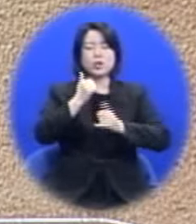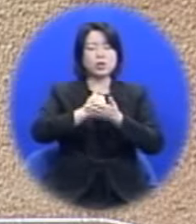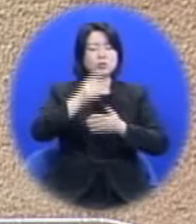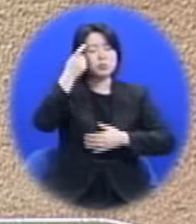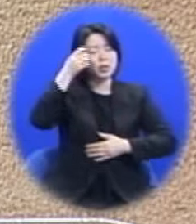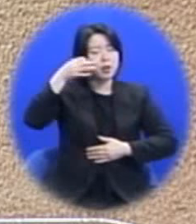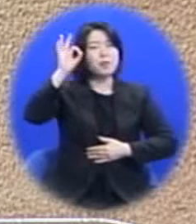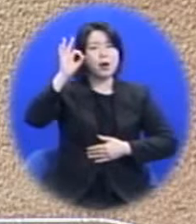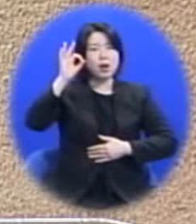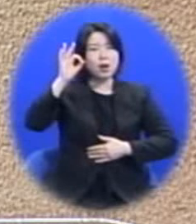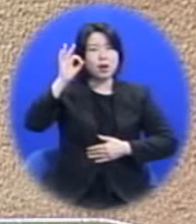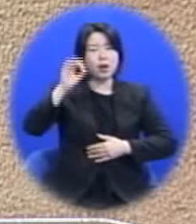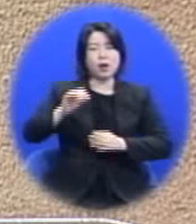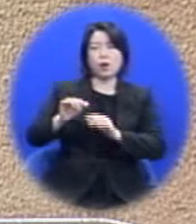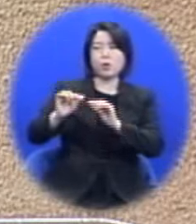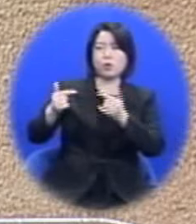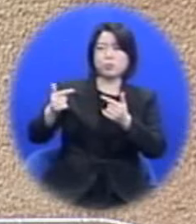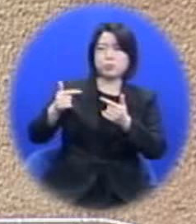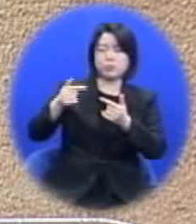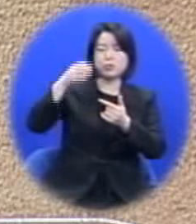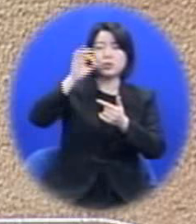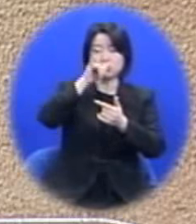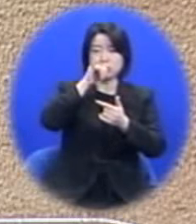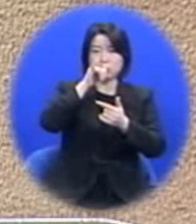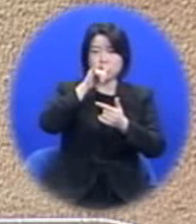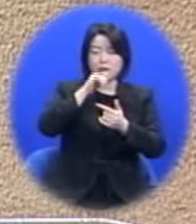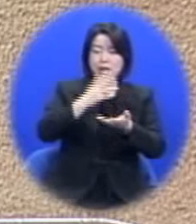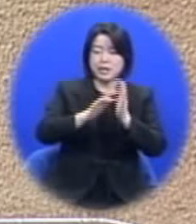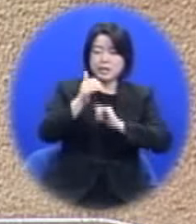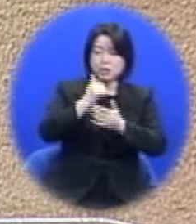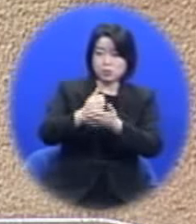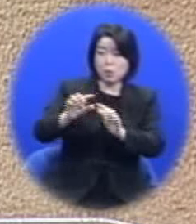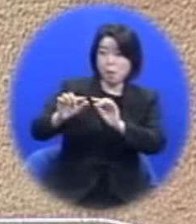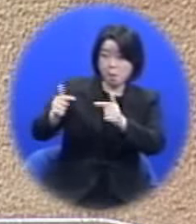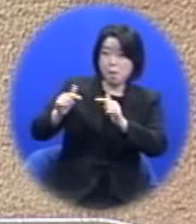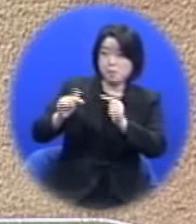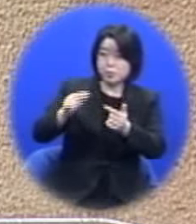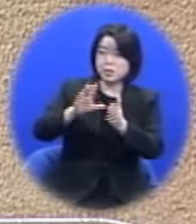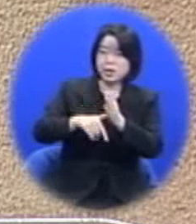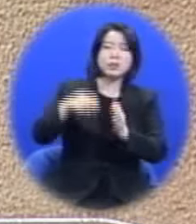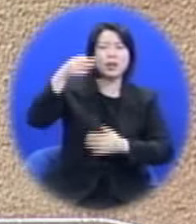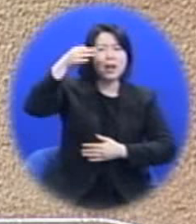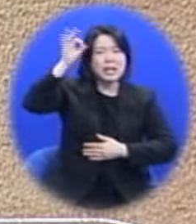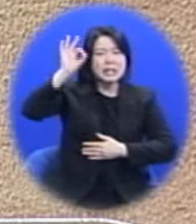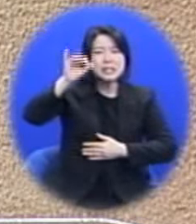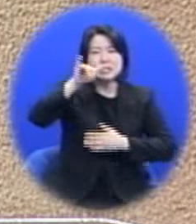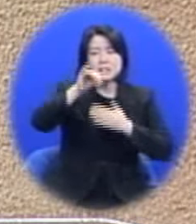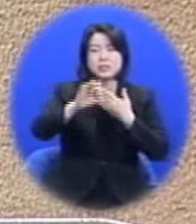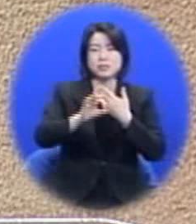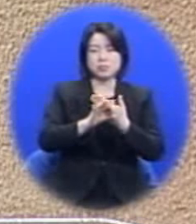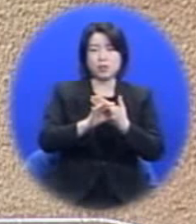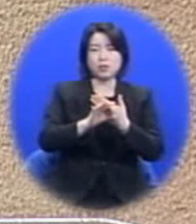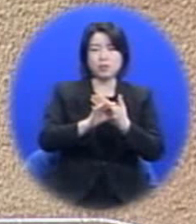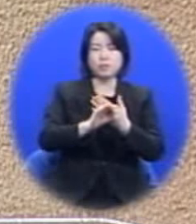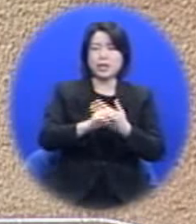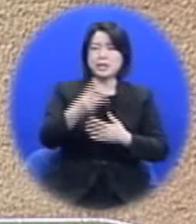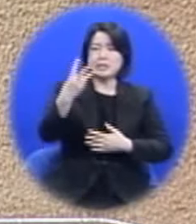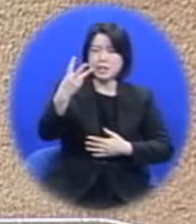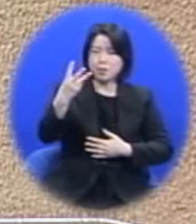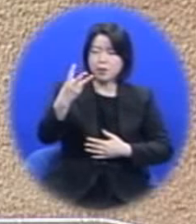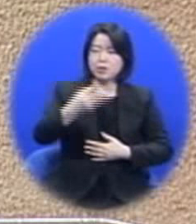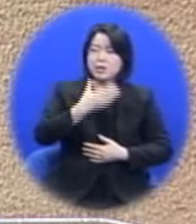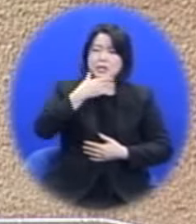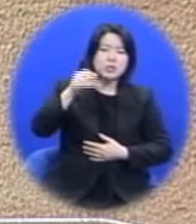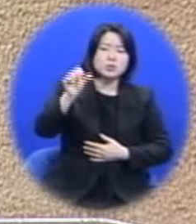그랬어요. 예수님을 부인할 때 생각했으면 그는 아마 뭐 한 번 부인했을지 몰라도 세 번씩이나 저주까지는 하진